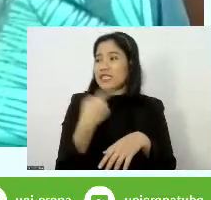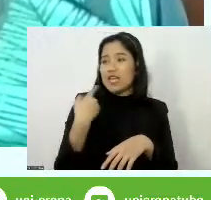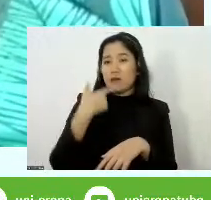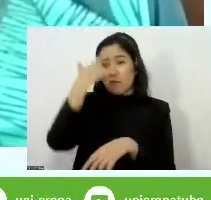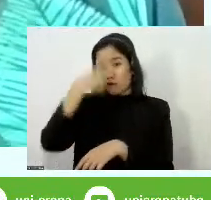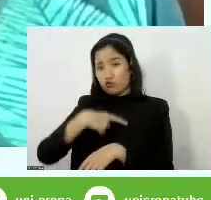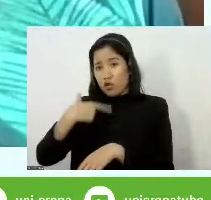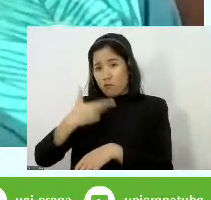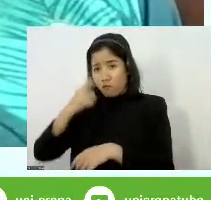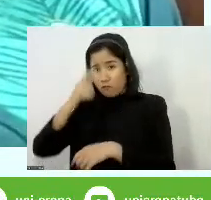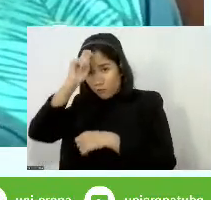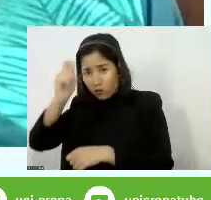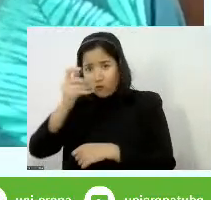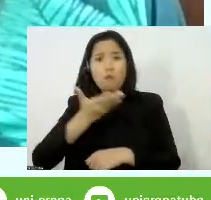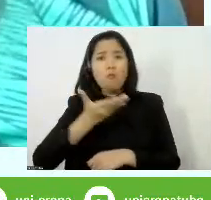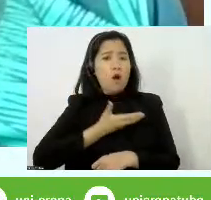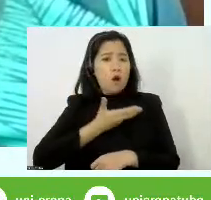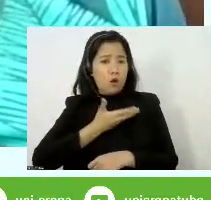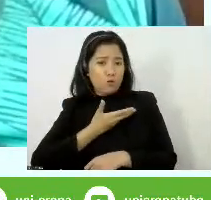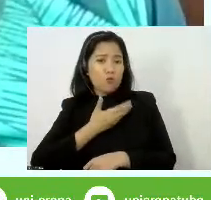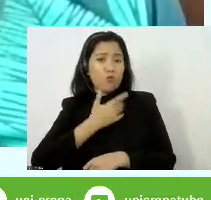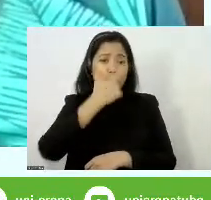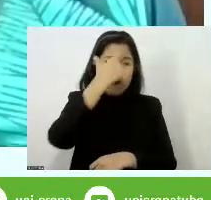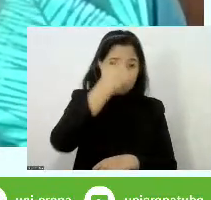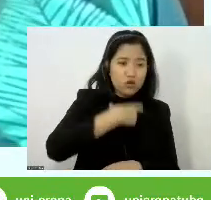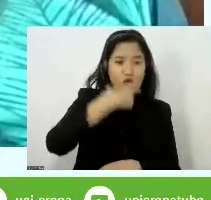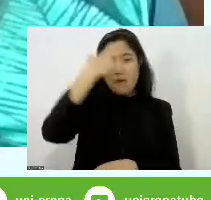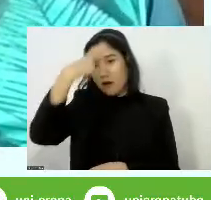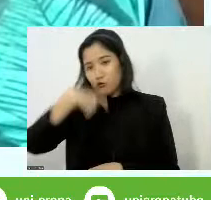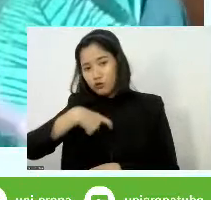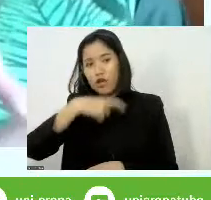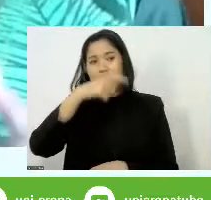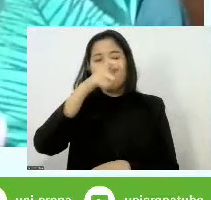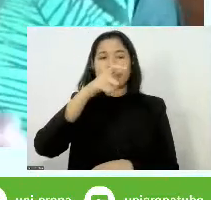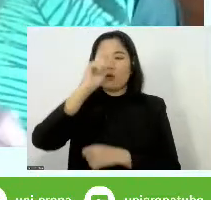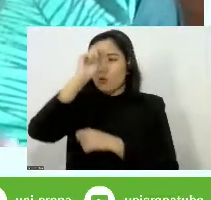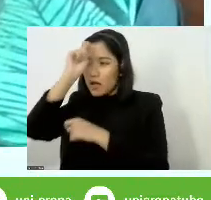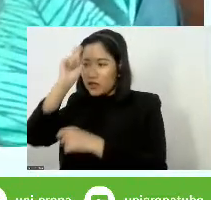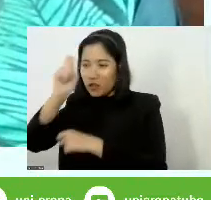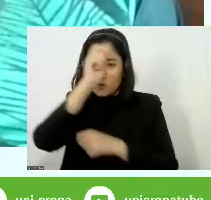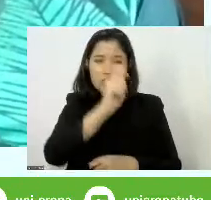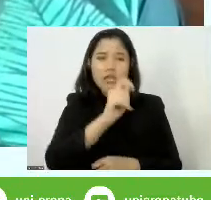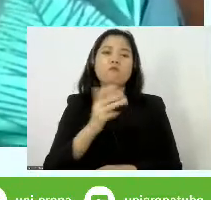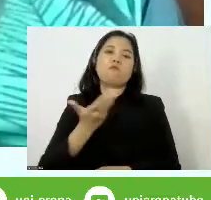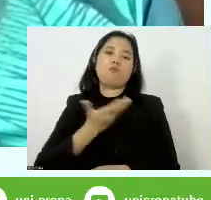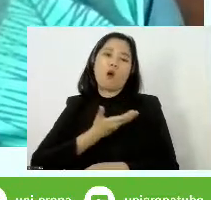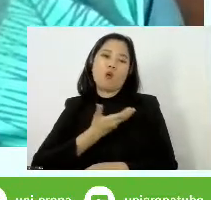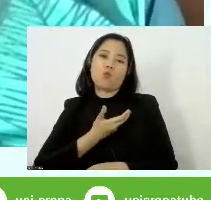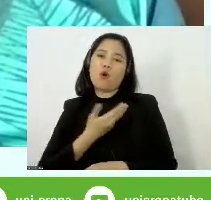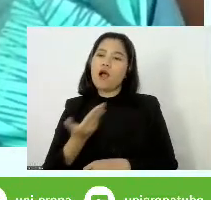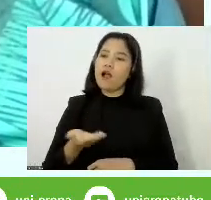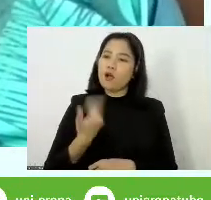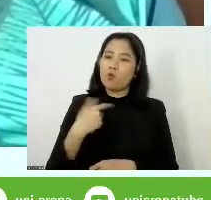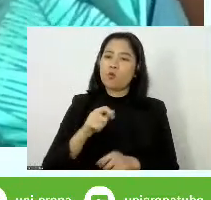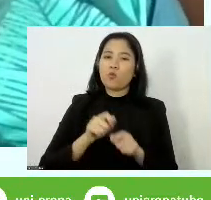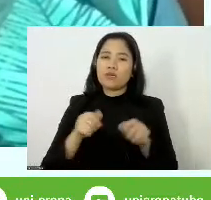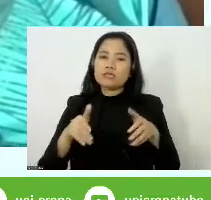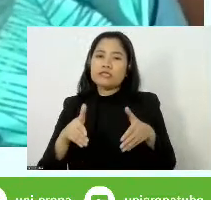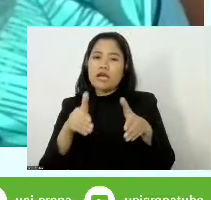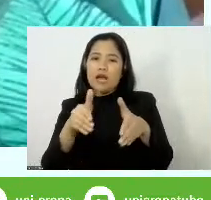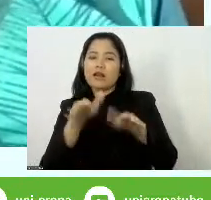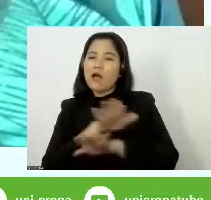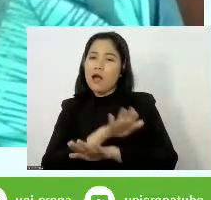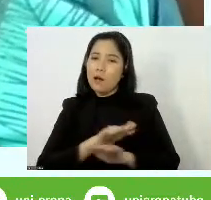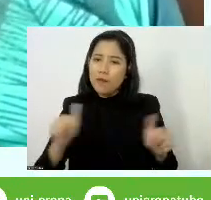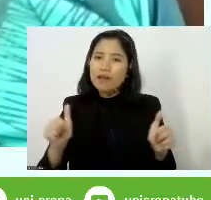ingin dihargai pada dasarnya Setiap manusia ingin dihormati Mari kita sama-sama ciptakan jalan raya yang aman nyaman dan menggembirakan